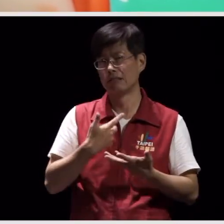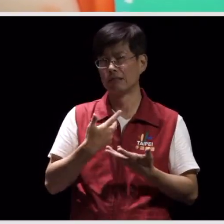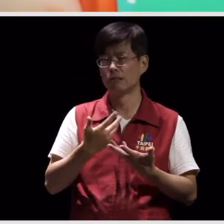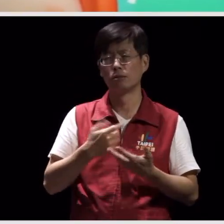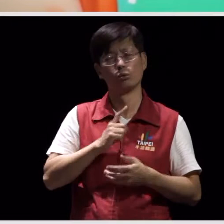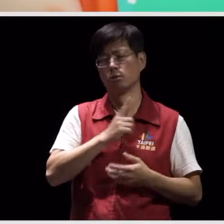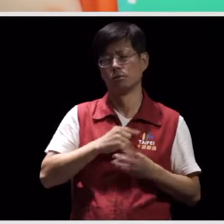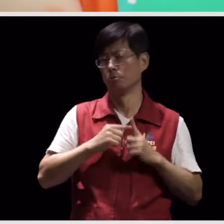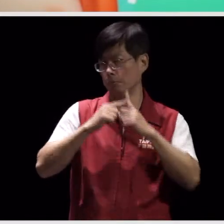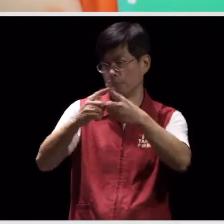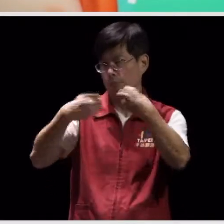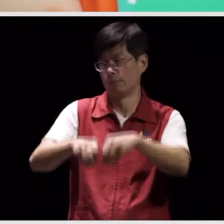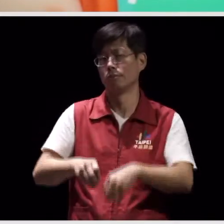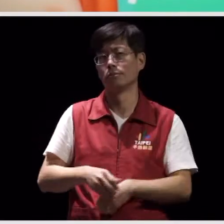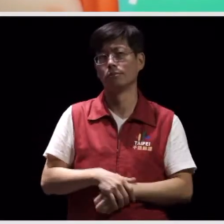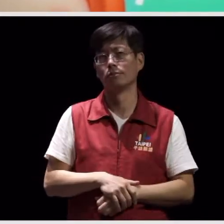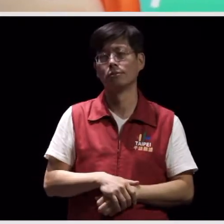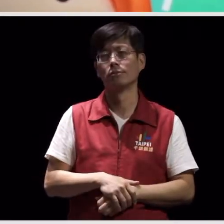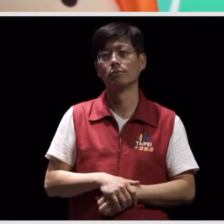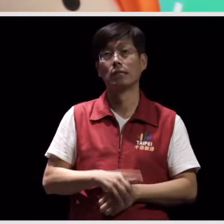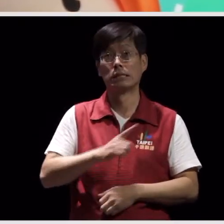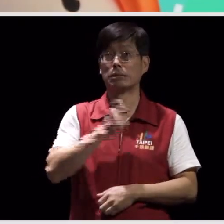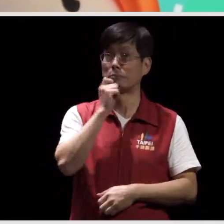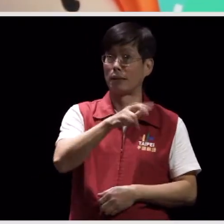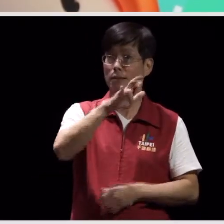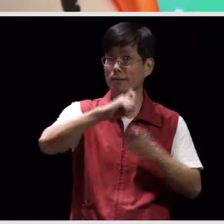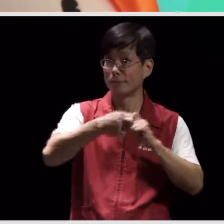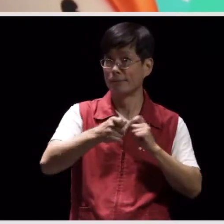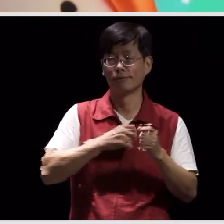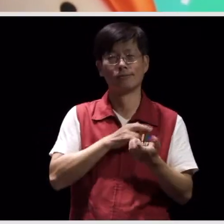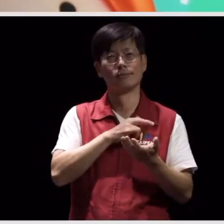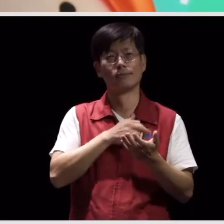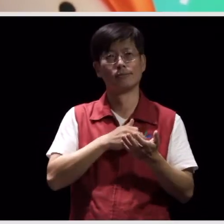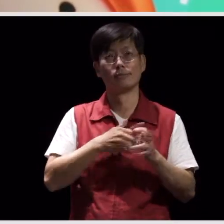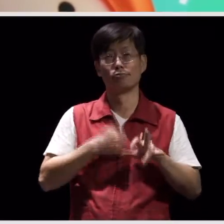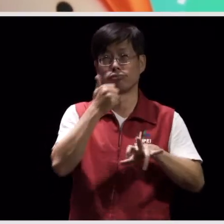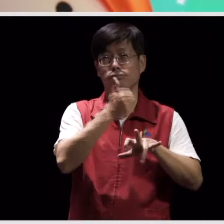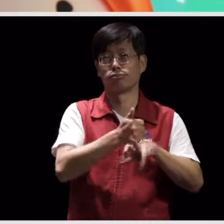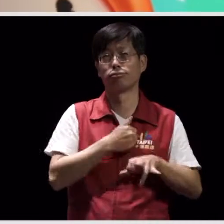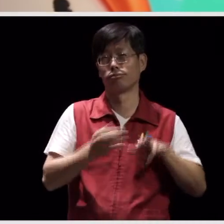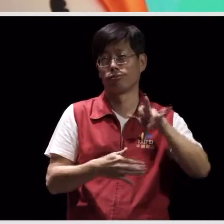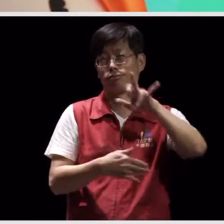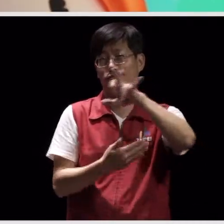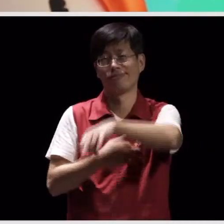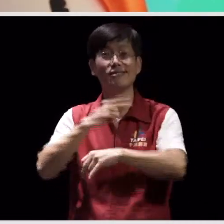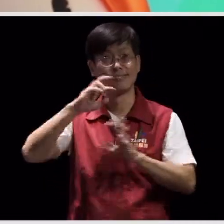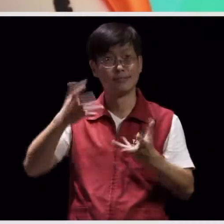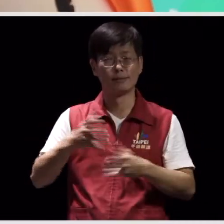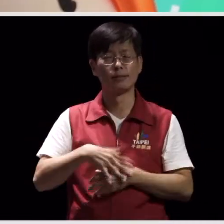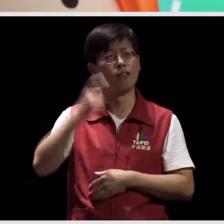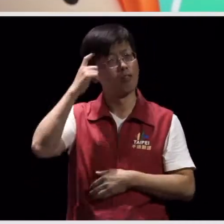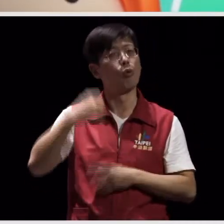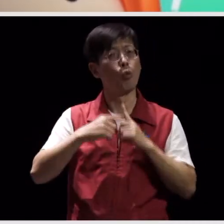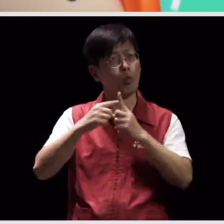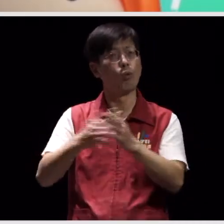我自己送过去好了这样。接着他就自己买了一张机票，然后 又飞到英国了。好，飞到英国的时候，他想说都